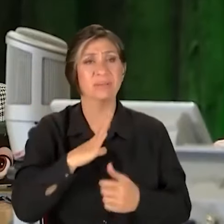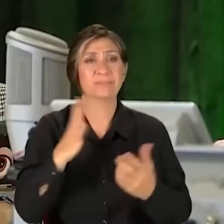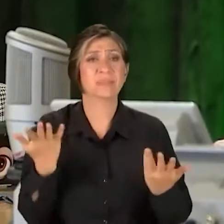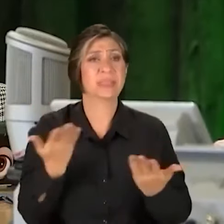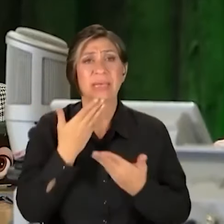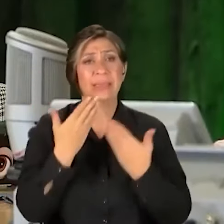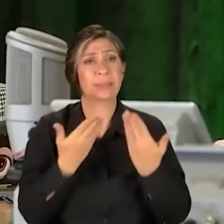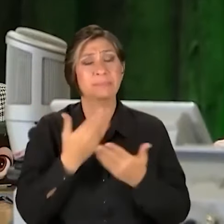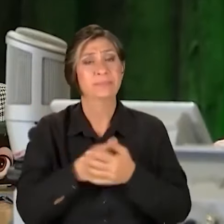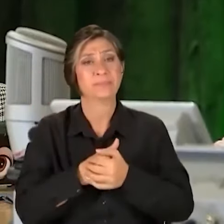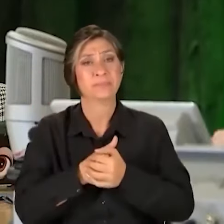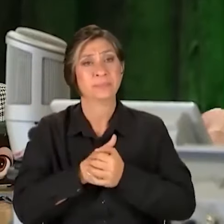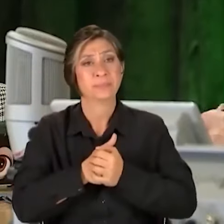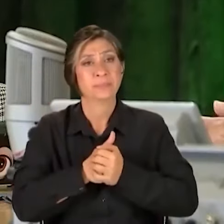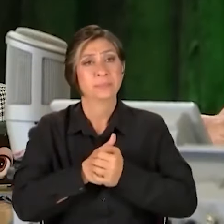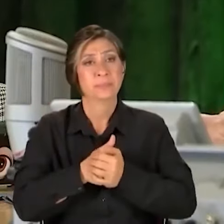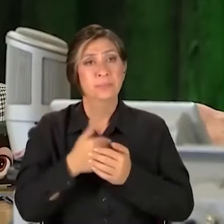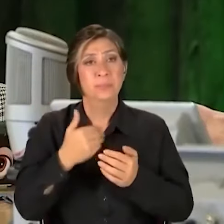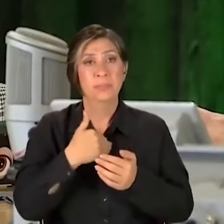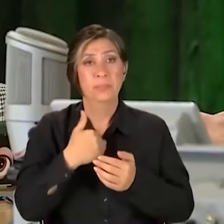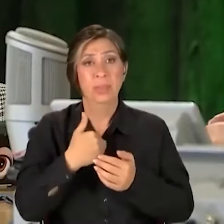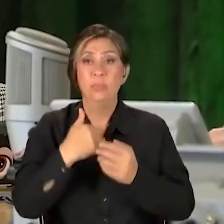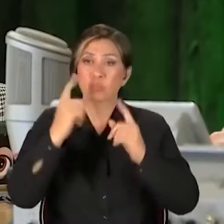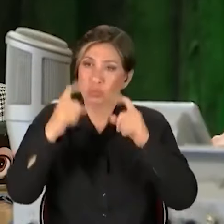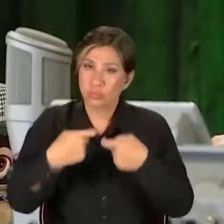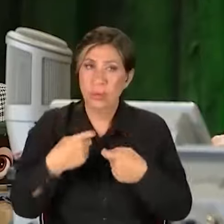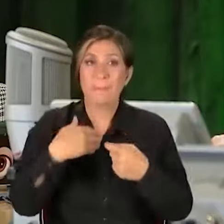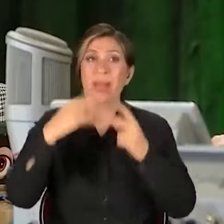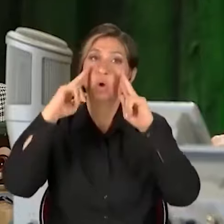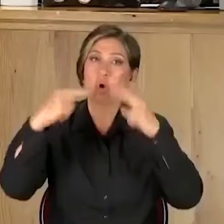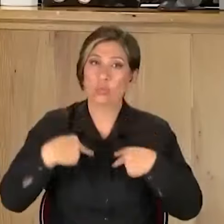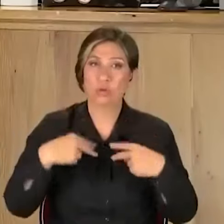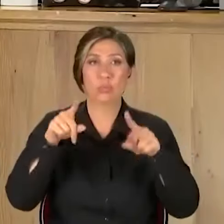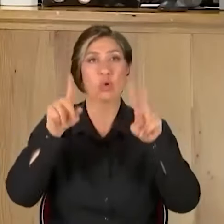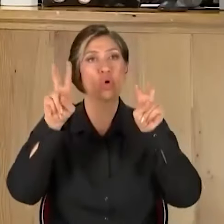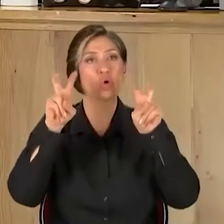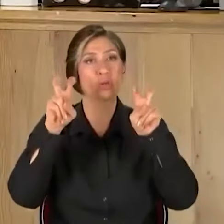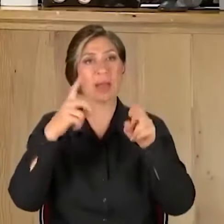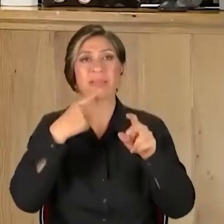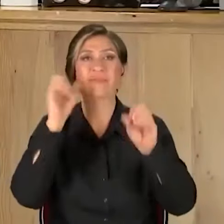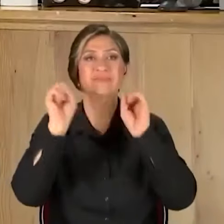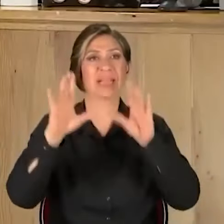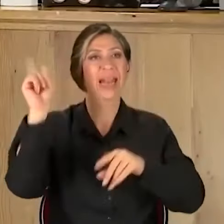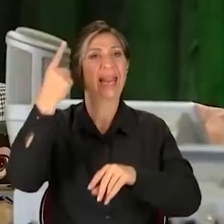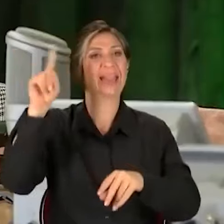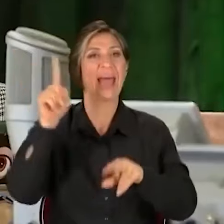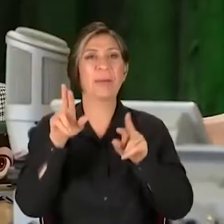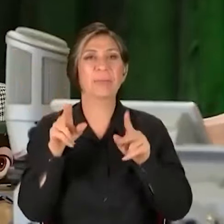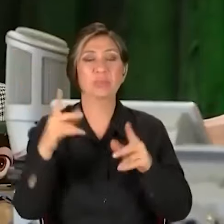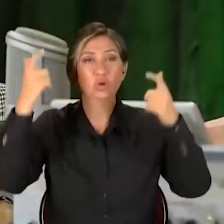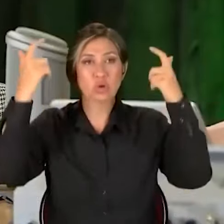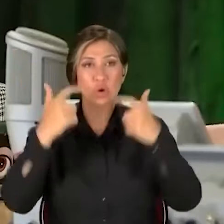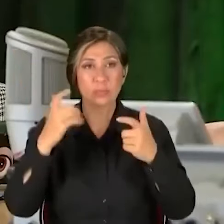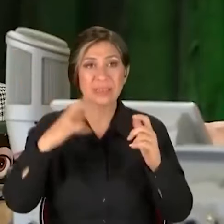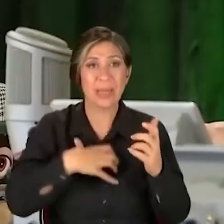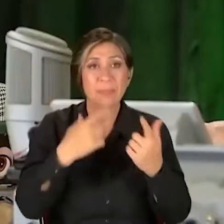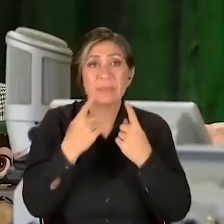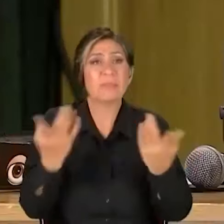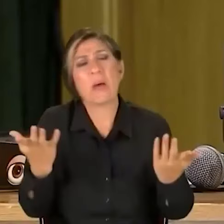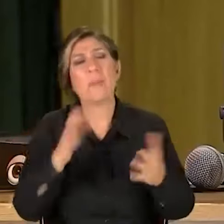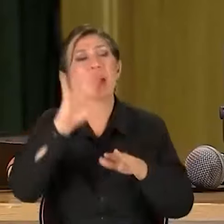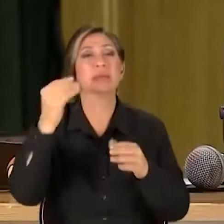nasıl anlatayım? Ya beni bulmuşlar çok sağ olsunlar. Yani beni görmüşler bu konuda böyle lider mi diyeyim, sorumluluk sahibi mi